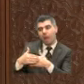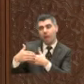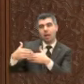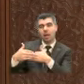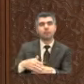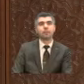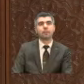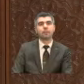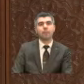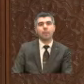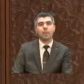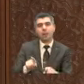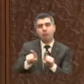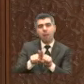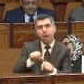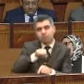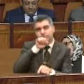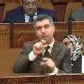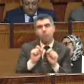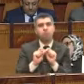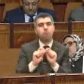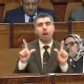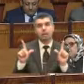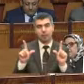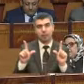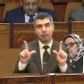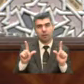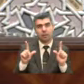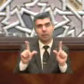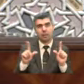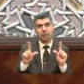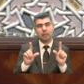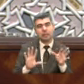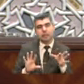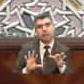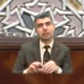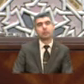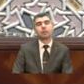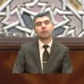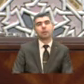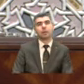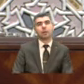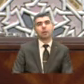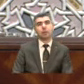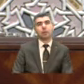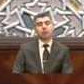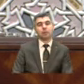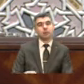وبغيناكم توضحوا لنا السيد الوزير، كانت اتفاقية في 2014. من فضلكم سيدات والسادة النواب أكرموا المتحدثين